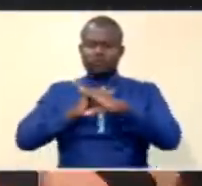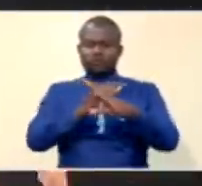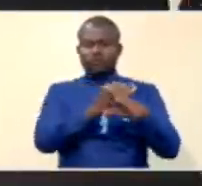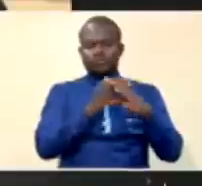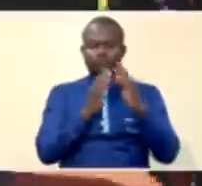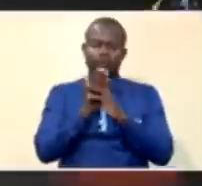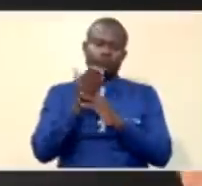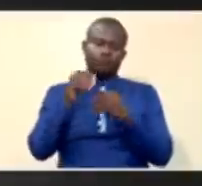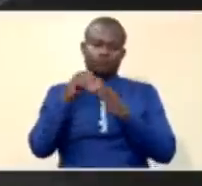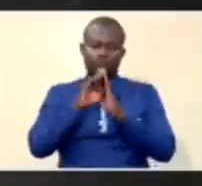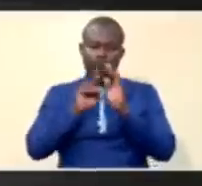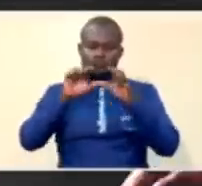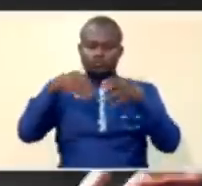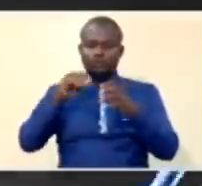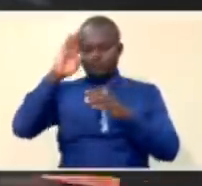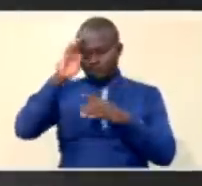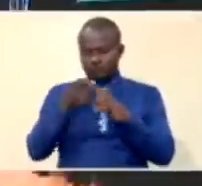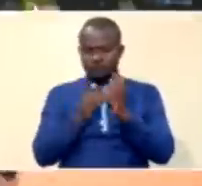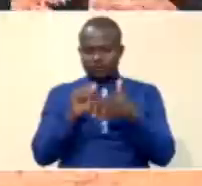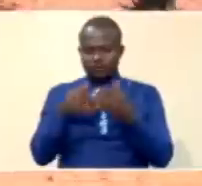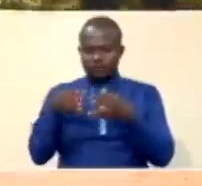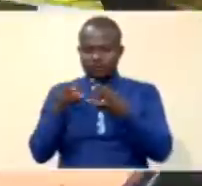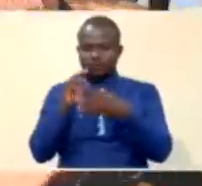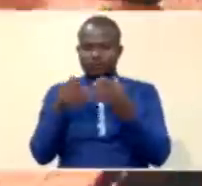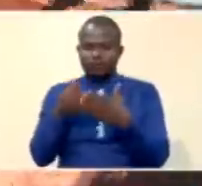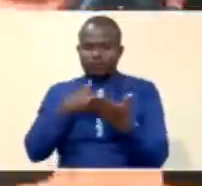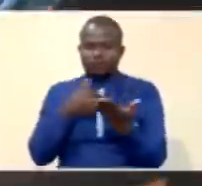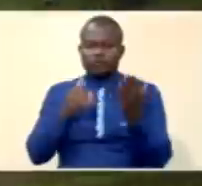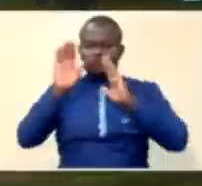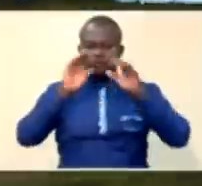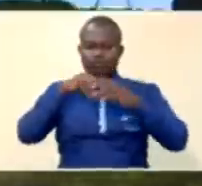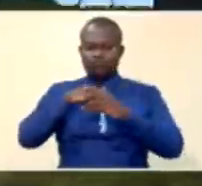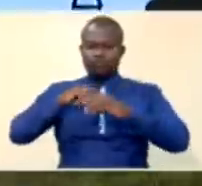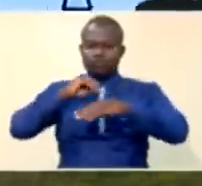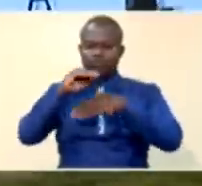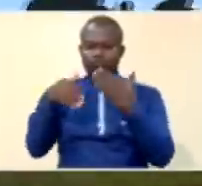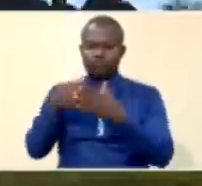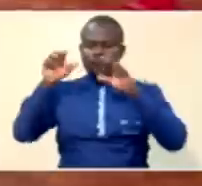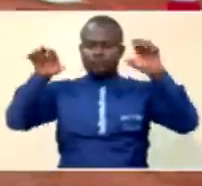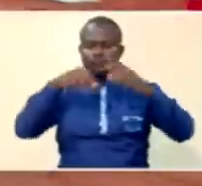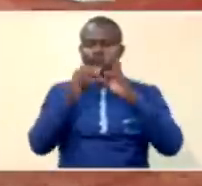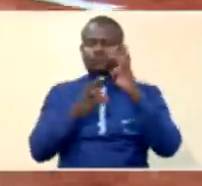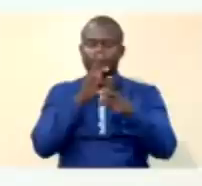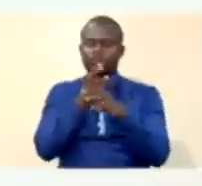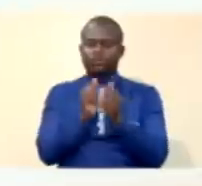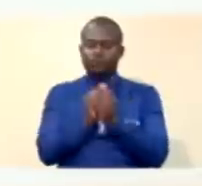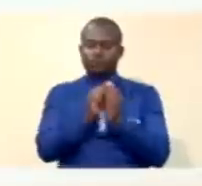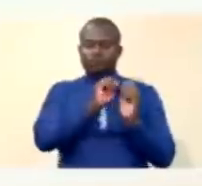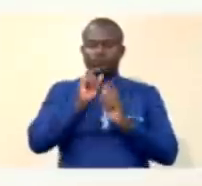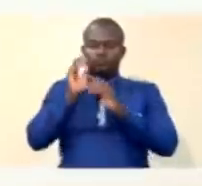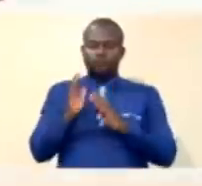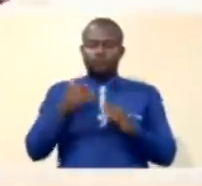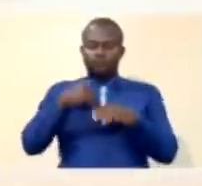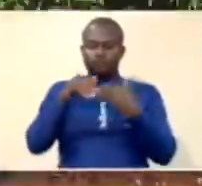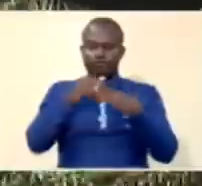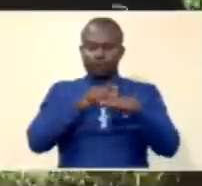muri gahunda ya community policing ndetse n'uburyo polisi y'igihugu igira uruhare mu kubungabunga amahoro n'umutekano hirya no hino ku isi Abasenateri bagize umwanya wo